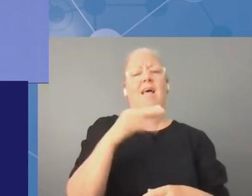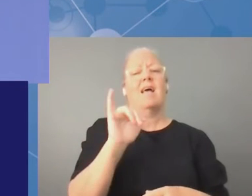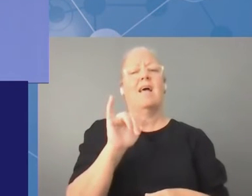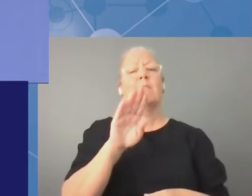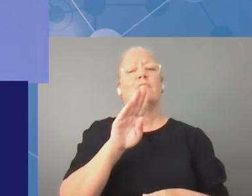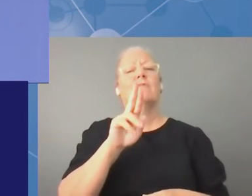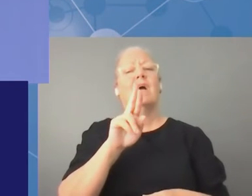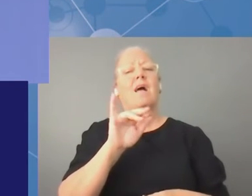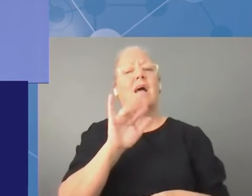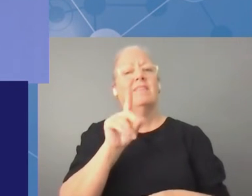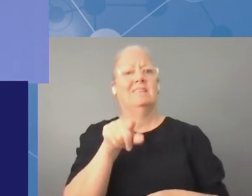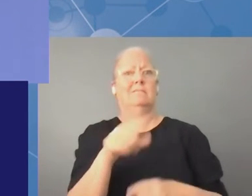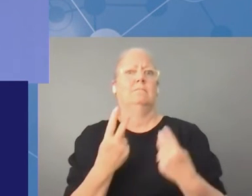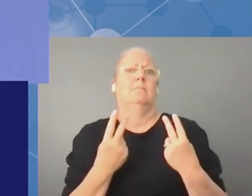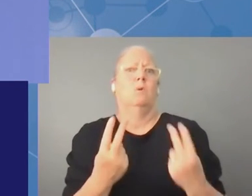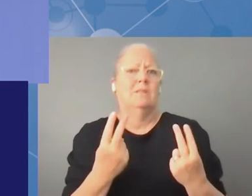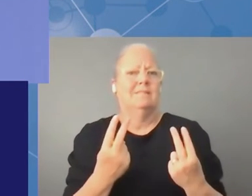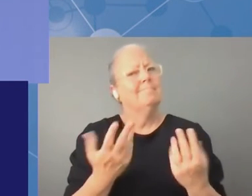рода форумов во всем мире.